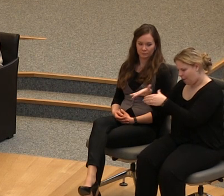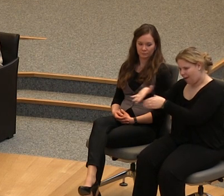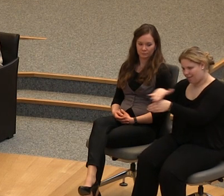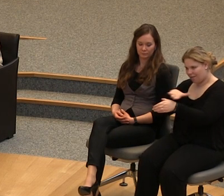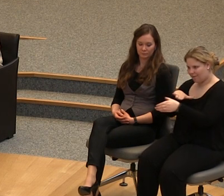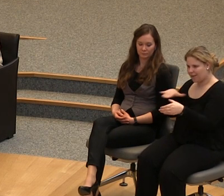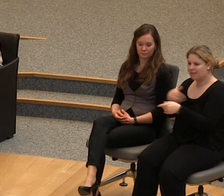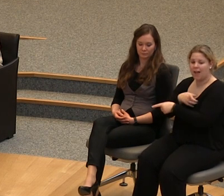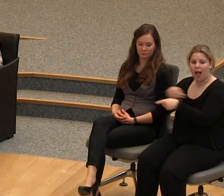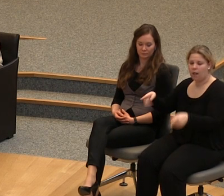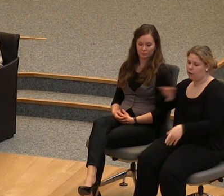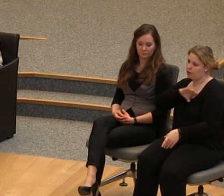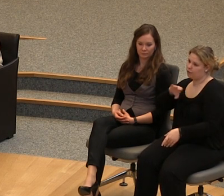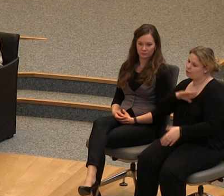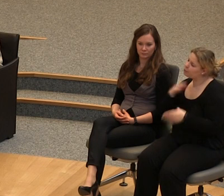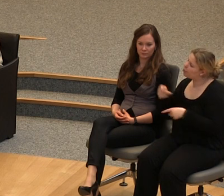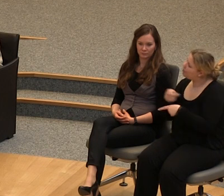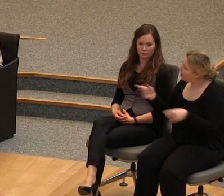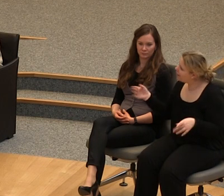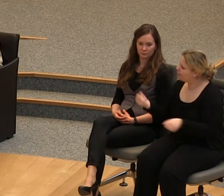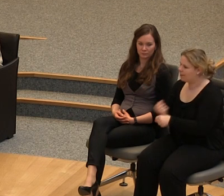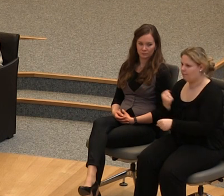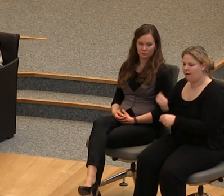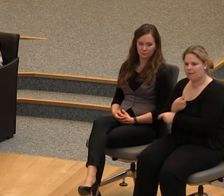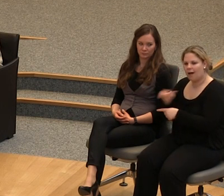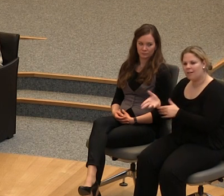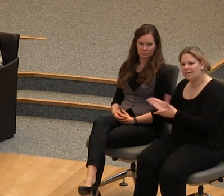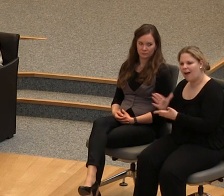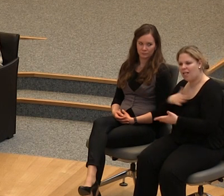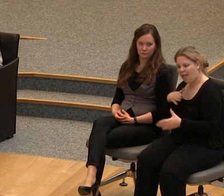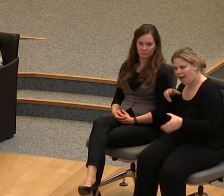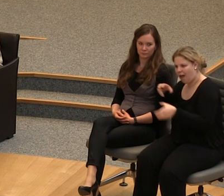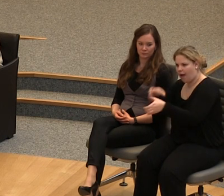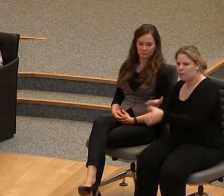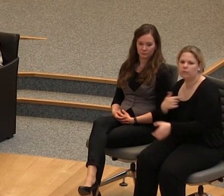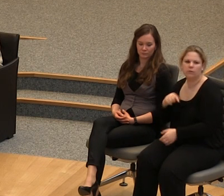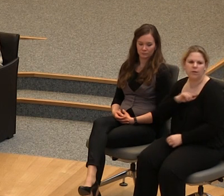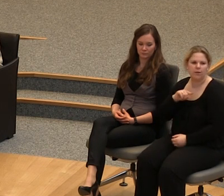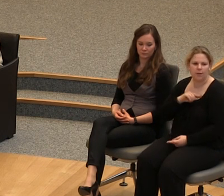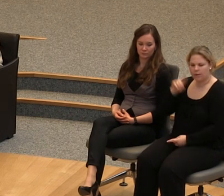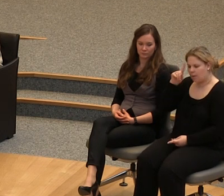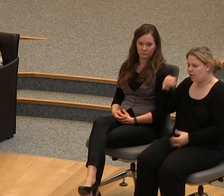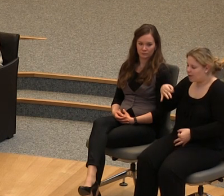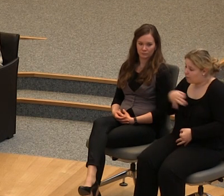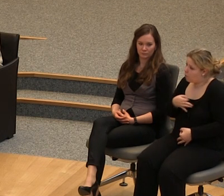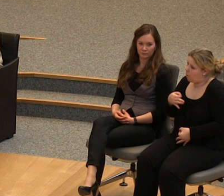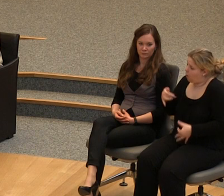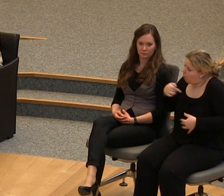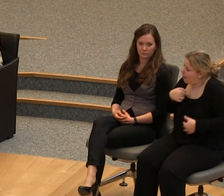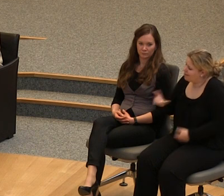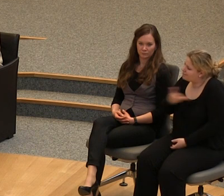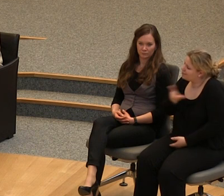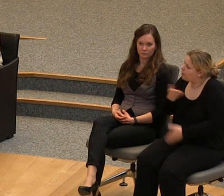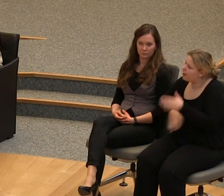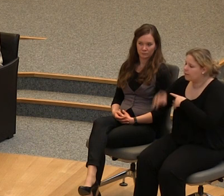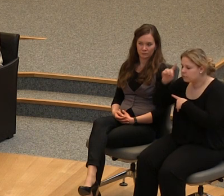bietet, wirklich mitzumachen, teilzuhaben, der Wille ist heute einmal mehr ganz deutlich geworden. Wir